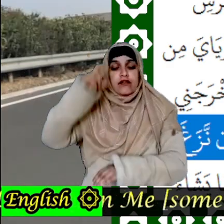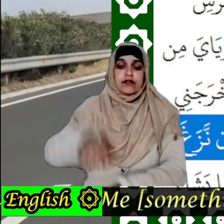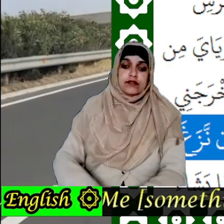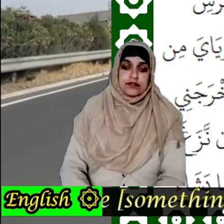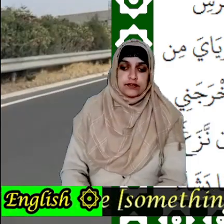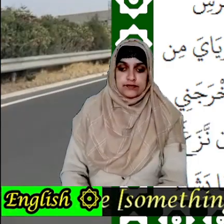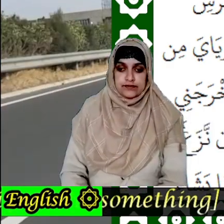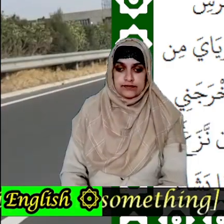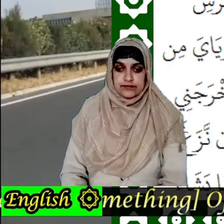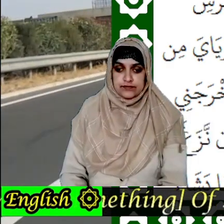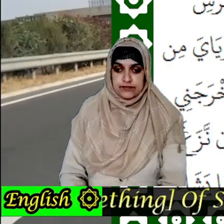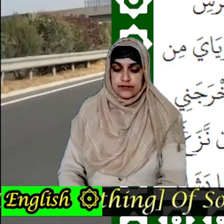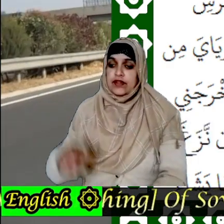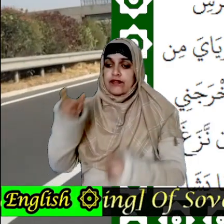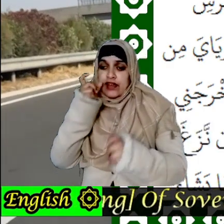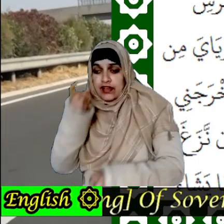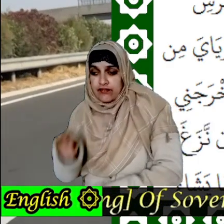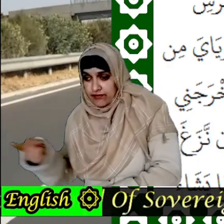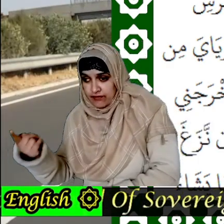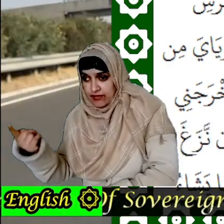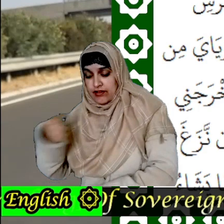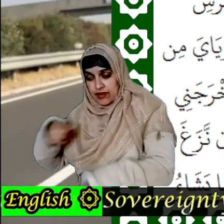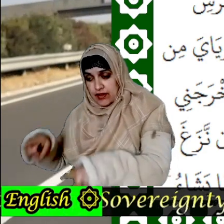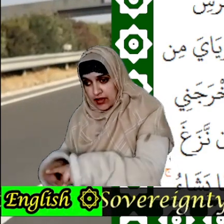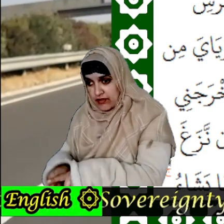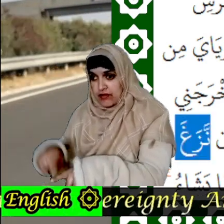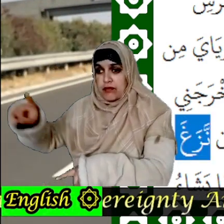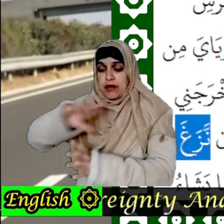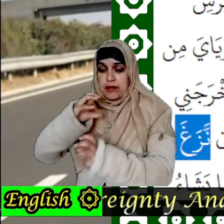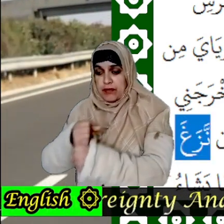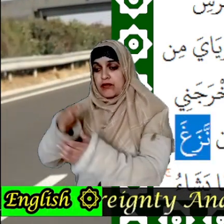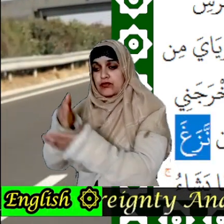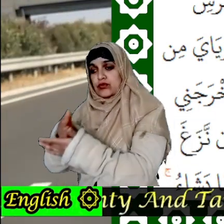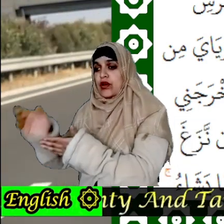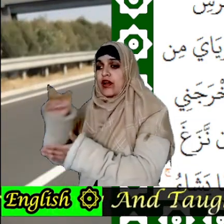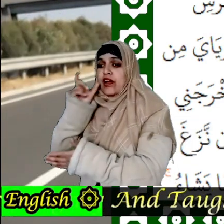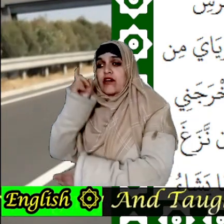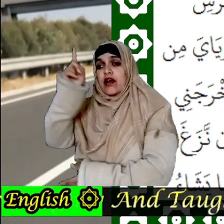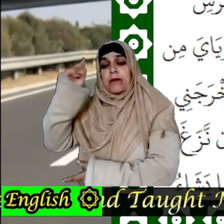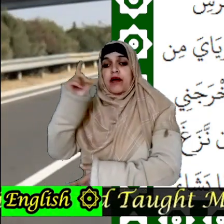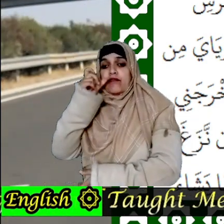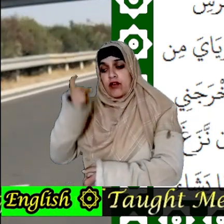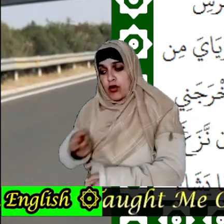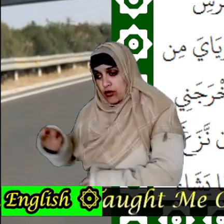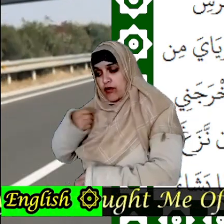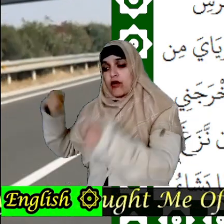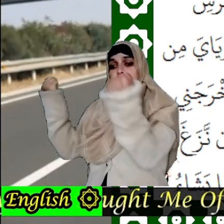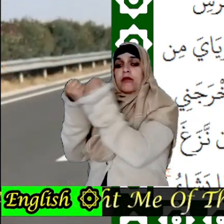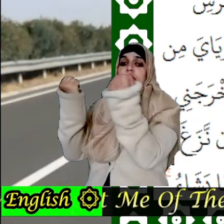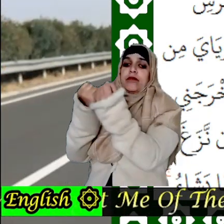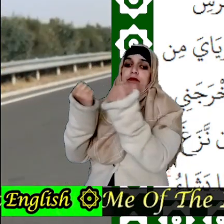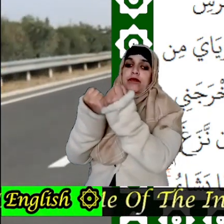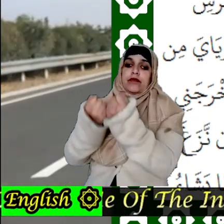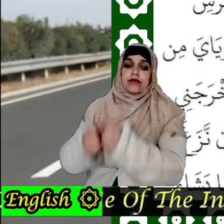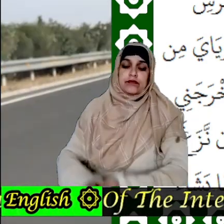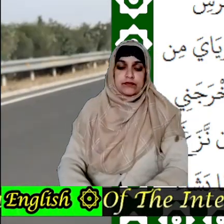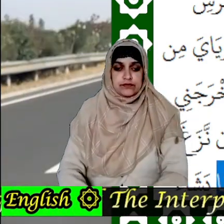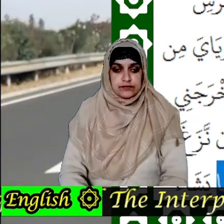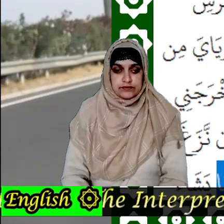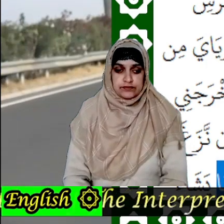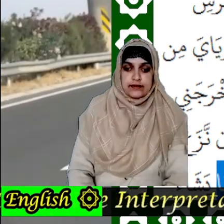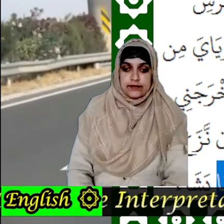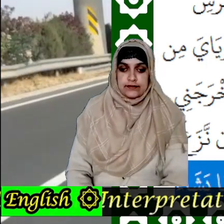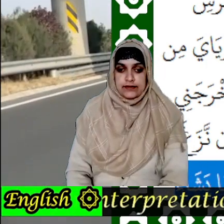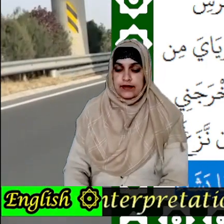مجان من بعد أن نبغى الشيطان وإغى شيطان بل ليسي نافي أبليين كي يئدو إن